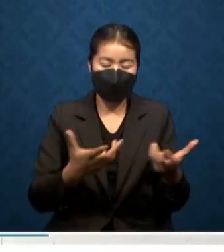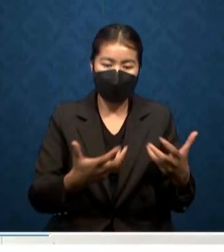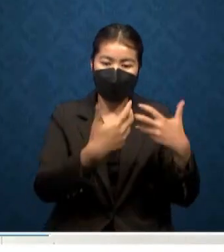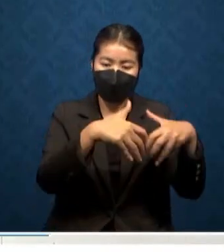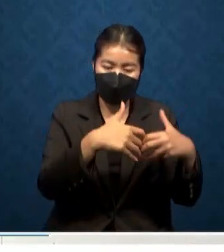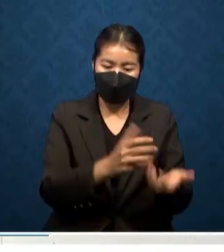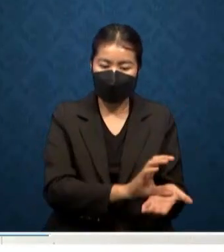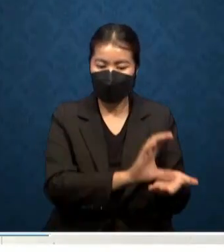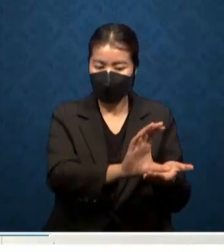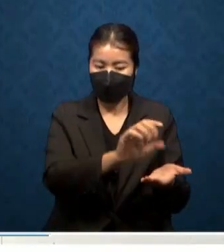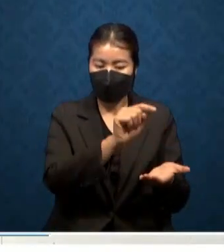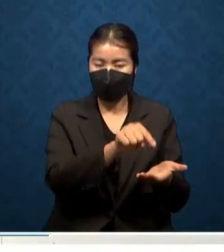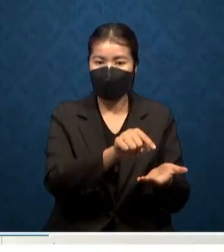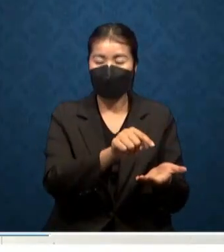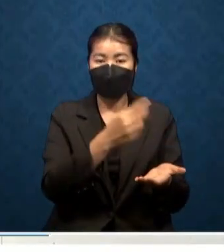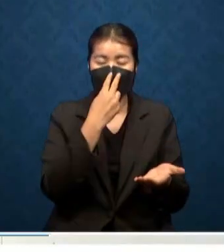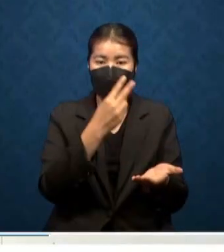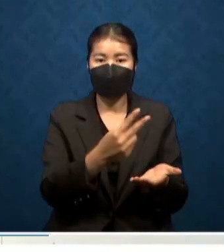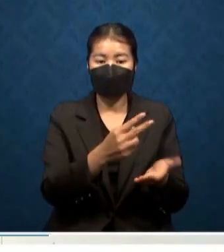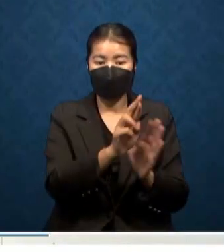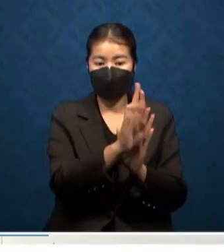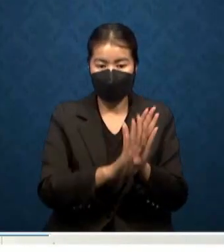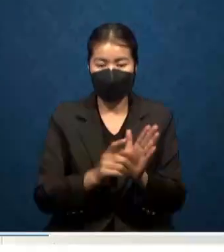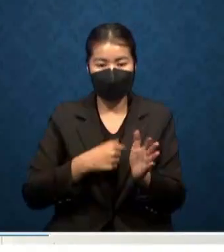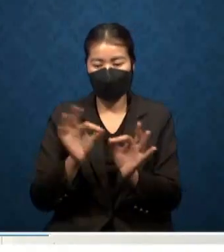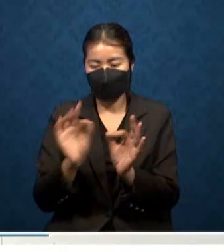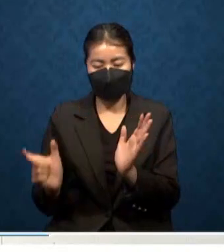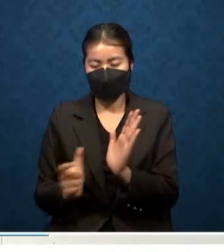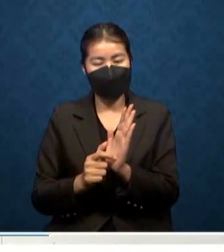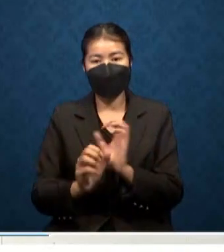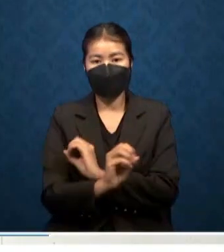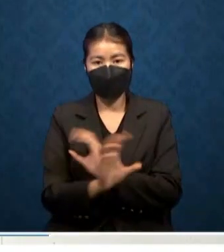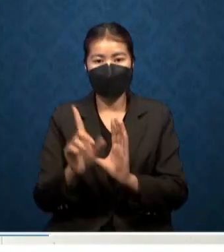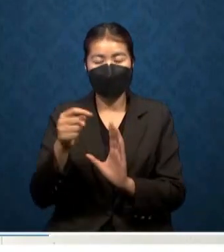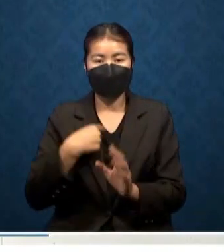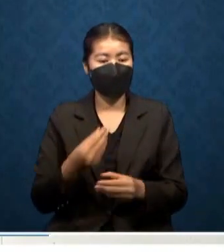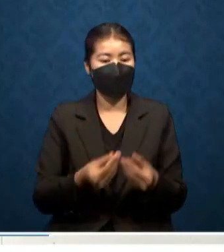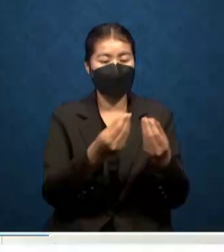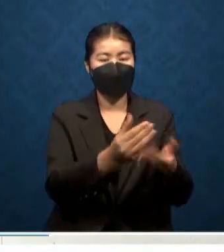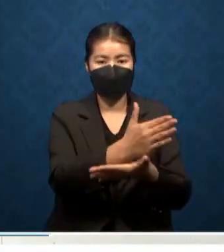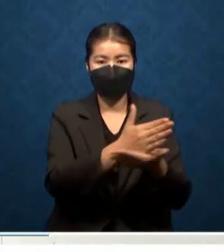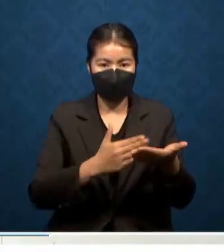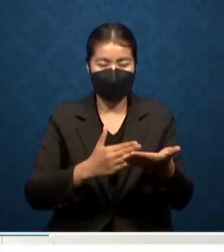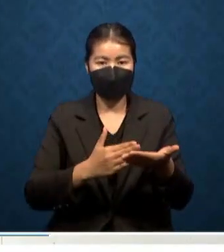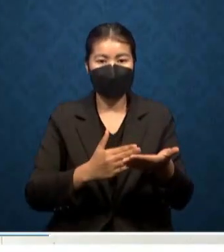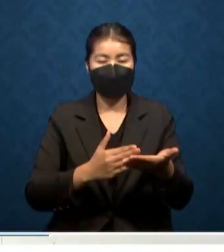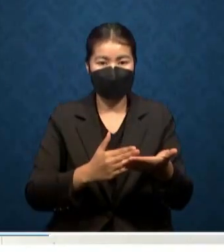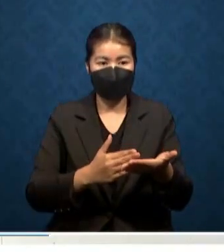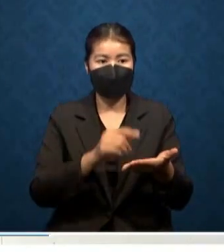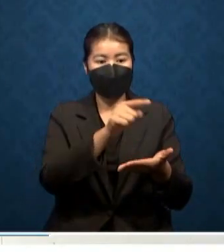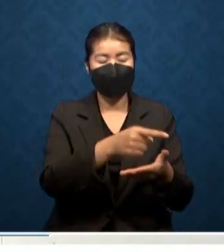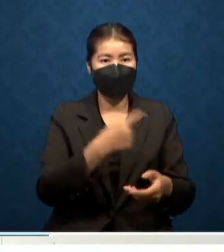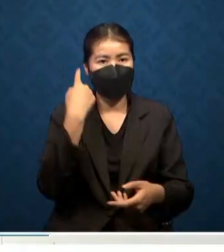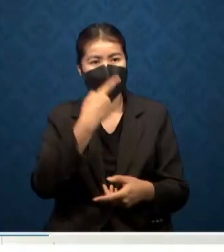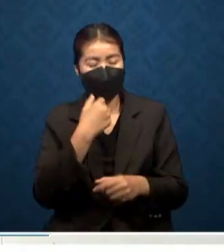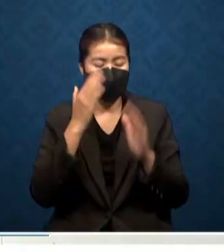ที่รับทุนไปนะครับกฎหมายระเบียบของเราเขียนไว้ชัดเลยนะครับว่าให้เป็นกรรมสิทธิ์ร่วมคนละครึ่งมันทำให้คนที่ตั้งใจ